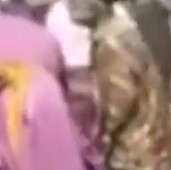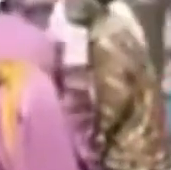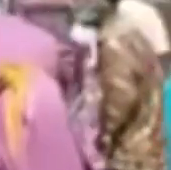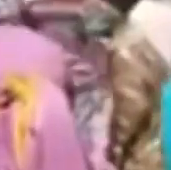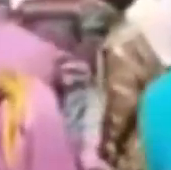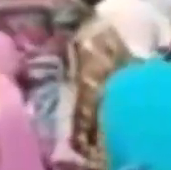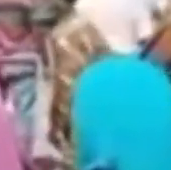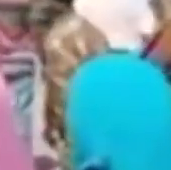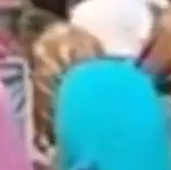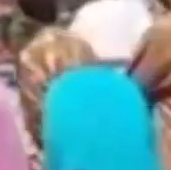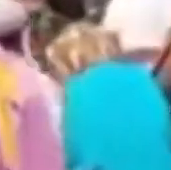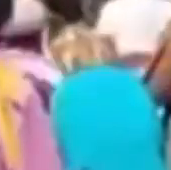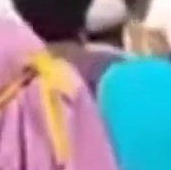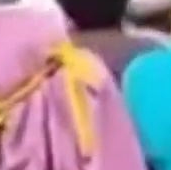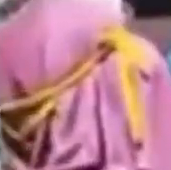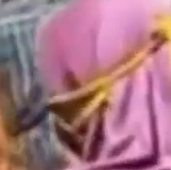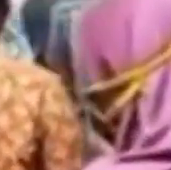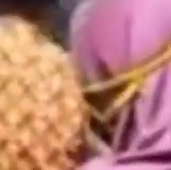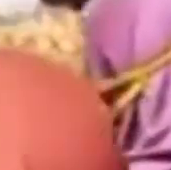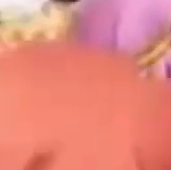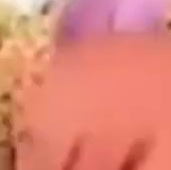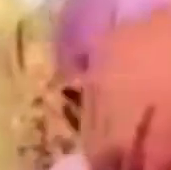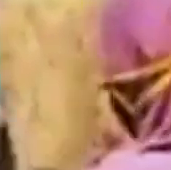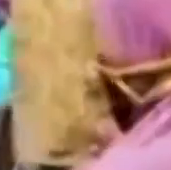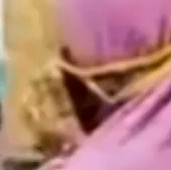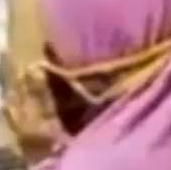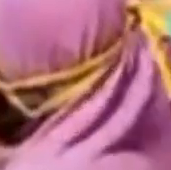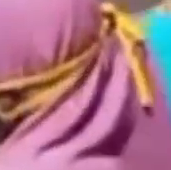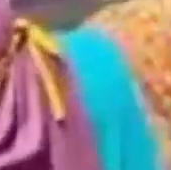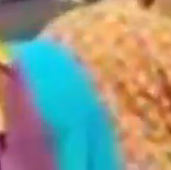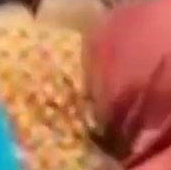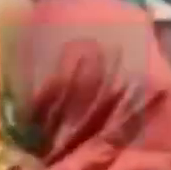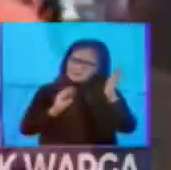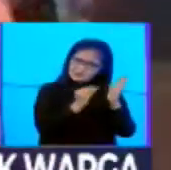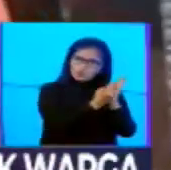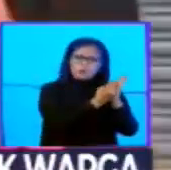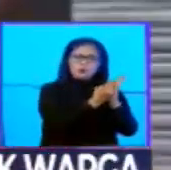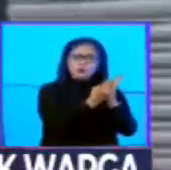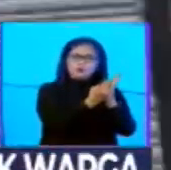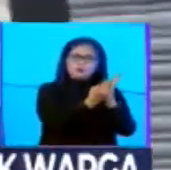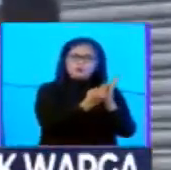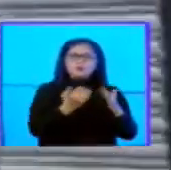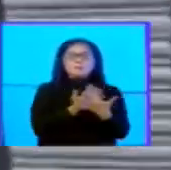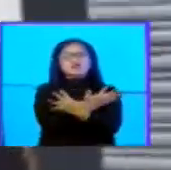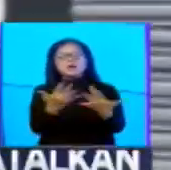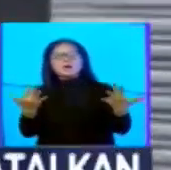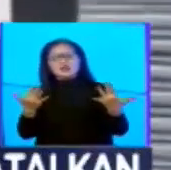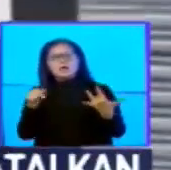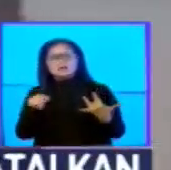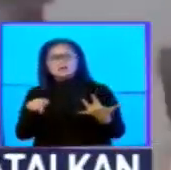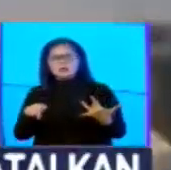Satgas COVID-19 yang hendak memakamkan jenazah seorang warga secara protokol COVID-19. Untuk menghindari amukan warga, petugas akhirnya